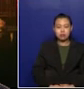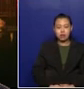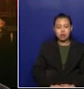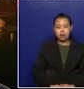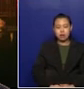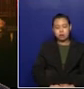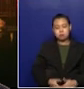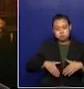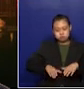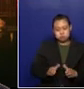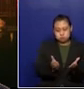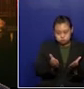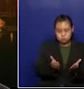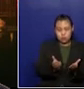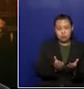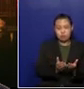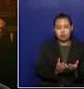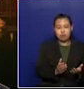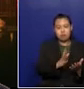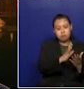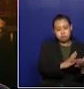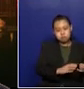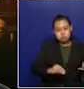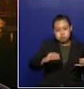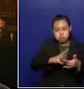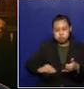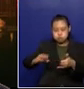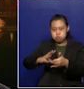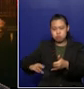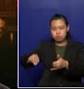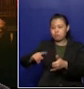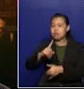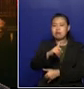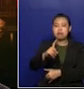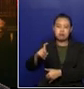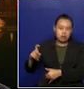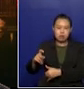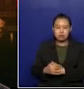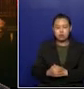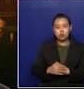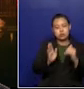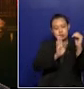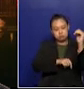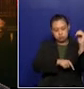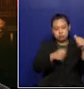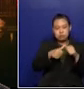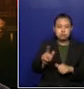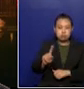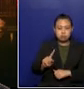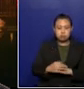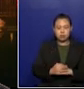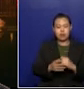ชั่วโคตรขอโทษจริงๆเป็นภาษาไทยพื้นๆนะเขาเจ๊งหมดเพราะอะไรเพราะคนปักใต้มีชีวิตอยู่ได้ด้วย3อย่างฮะ1ฮะ